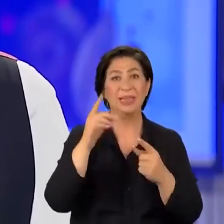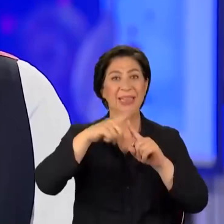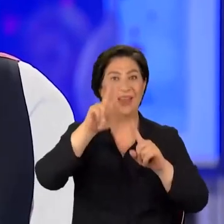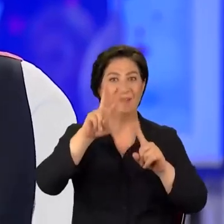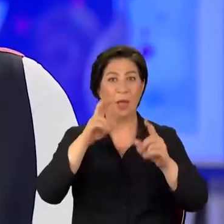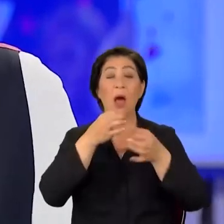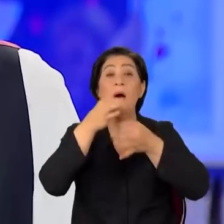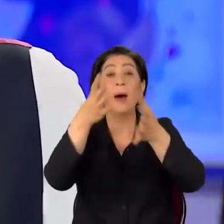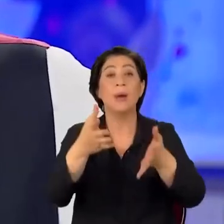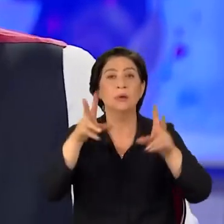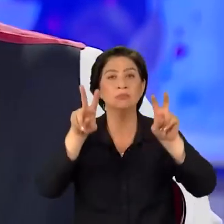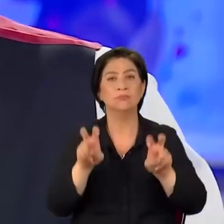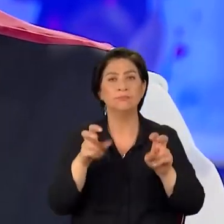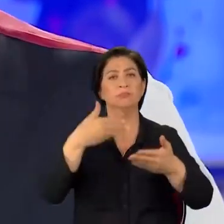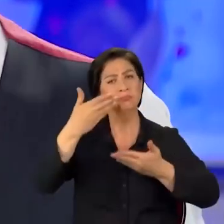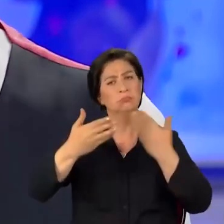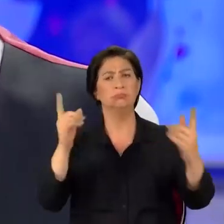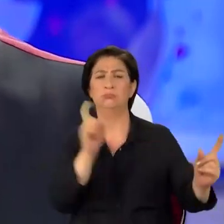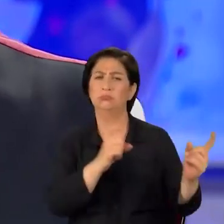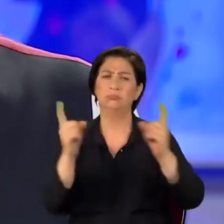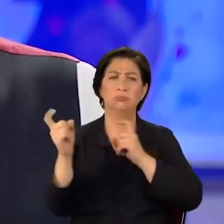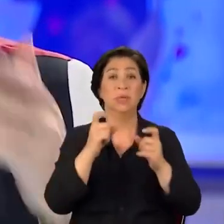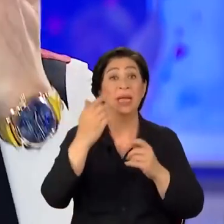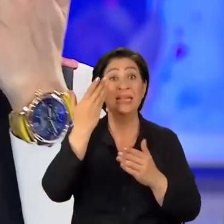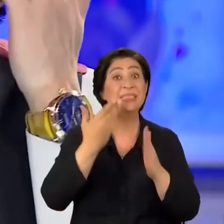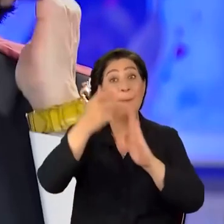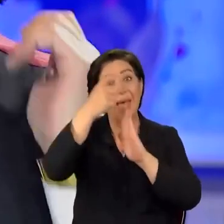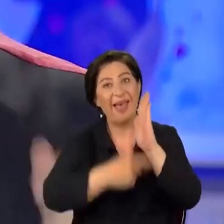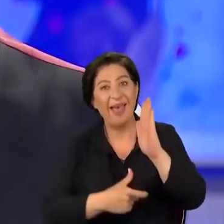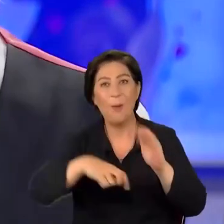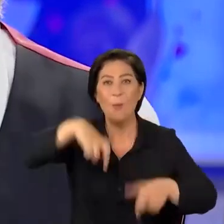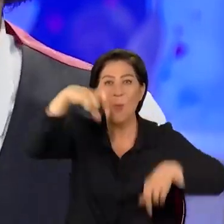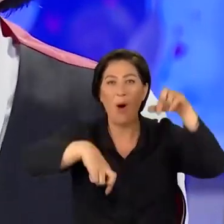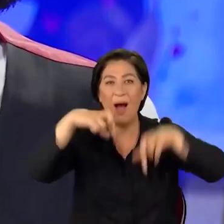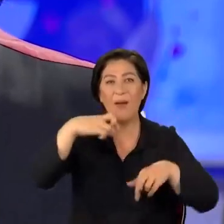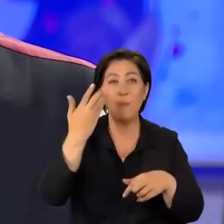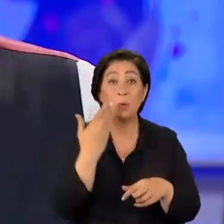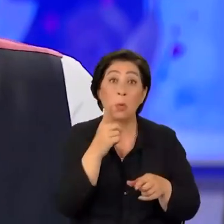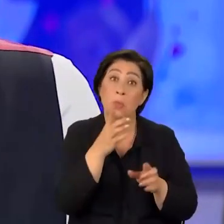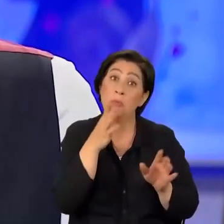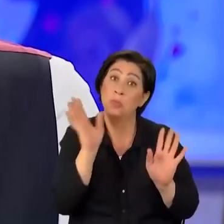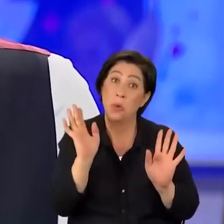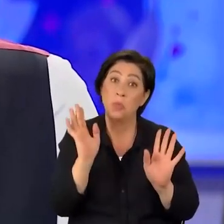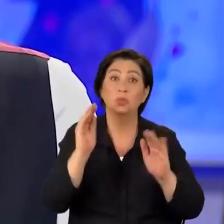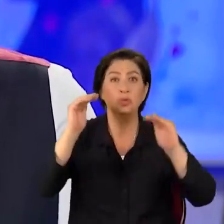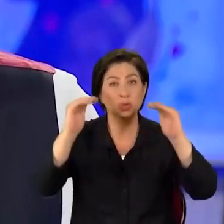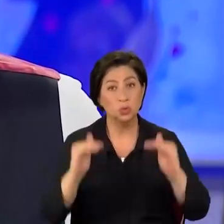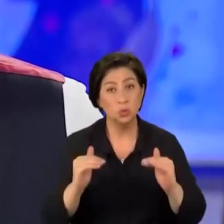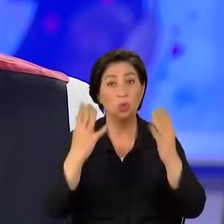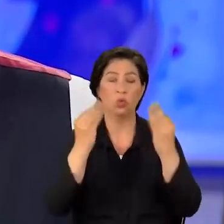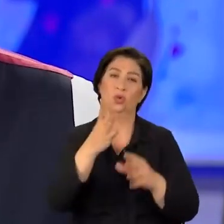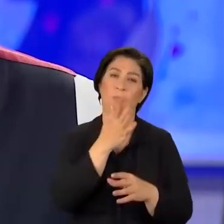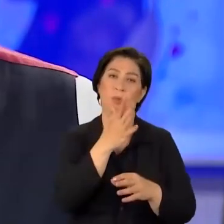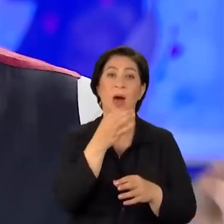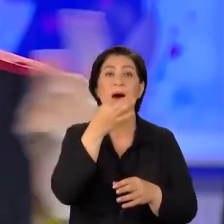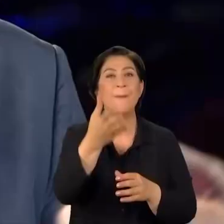televizyondaydılar. Haber kanallarının izlenmelerine baktım. Tabii onlara gelen izlenmeleri bilemem ama onların çok düşük olduğunu biliyorum genelde.